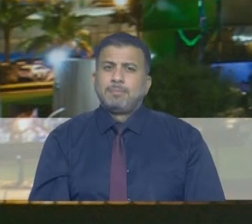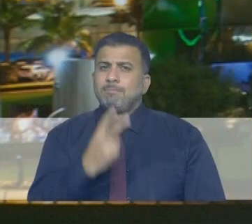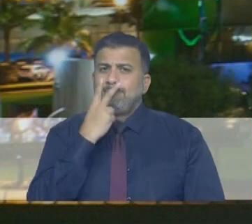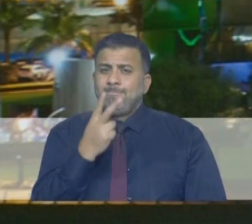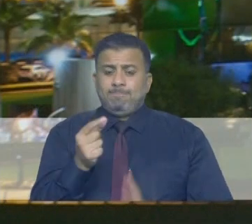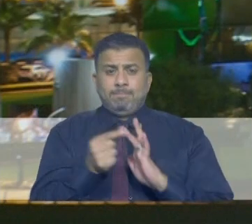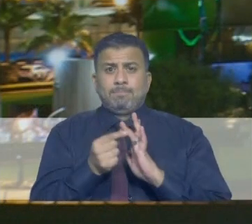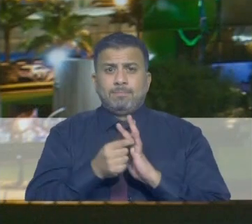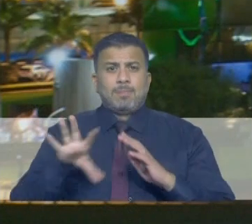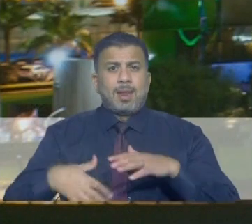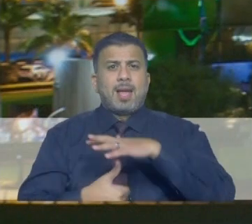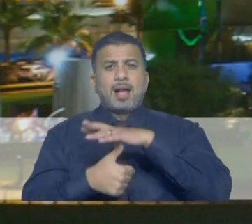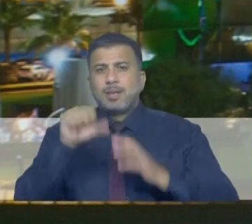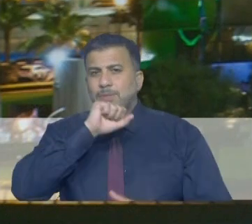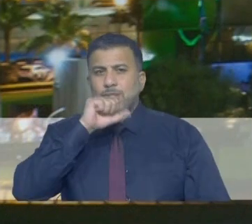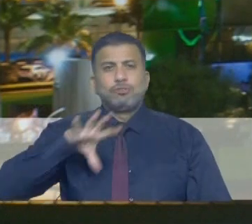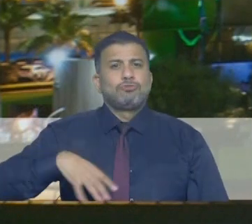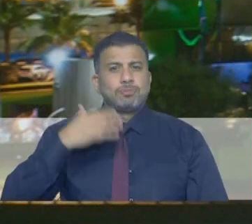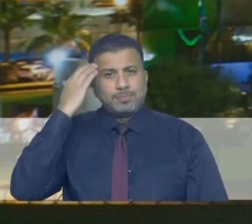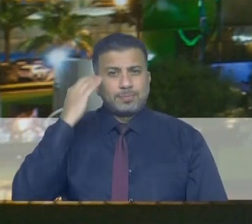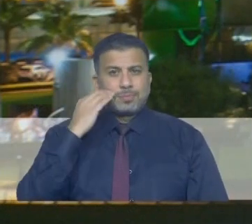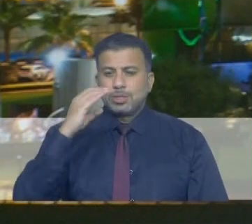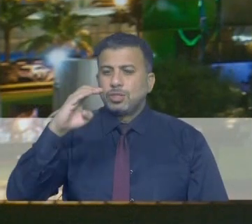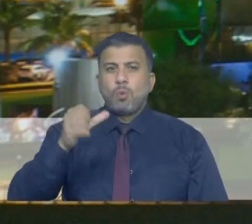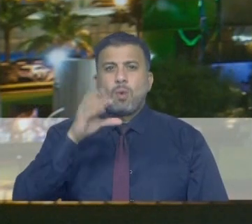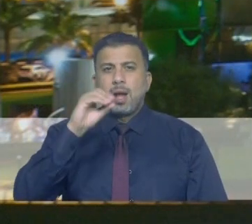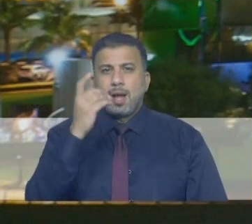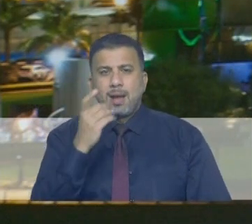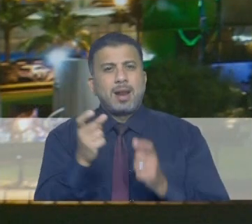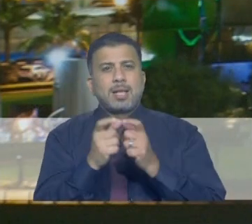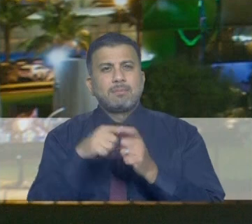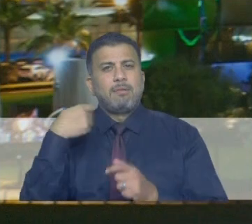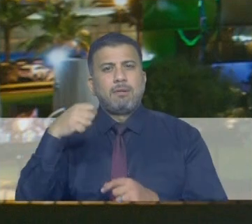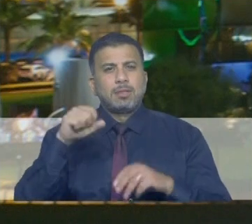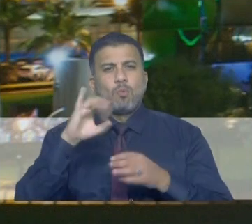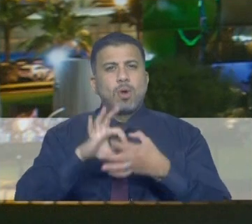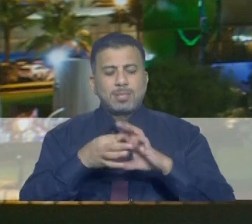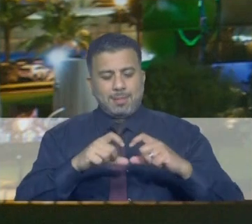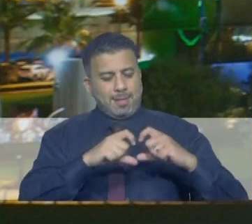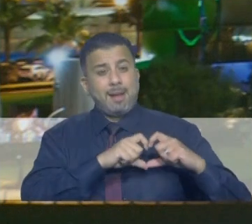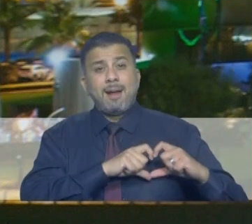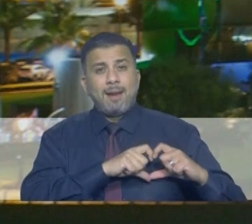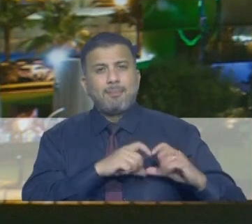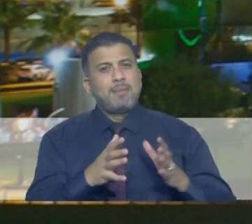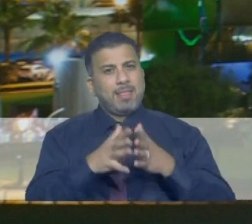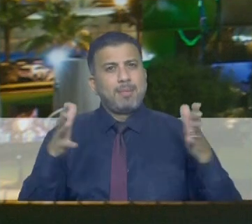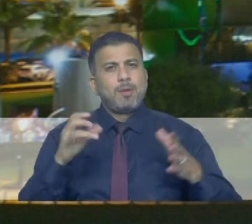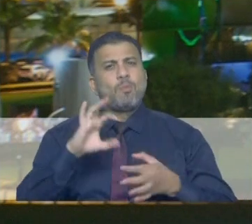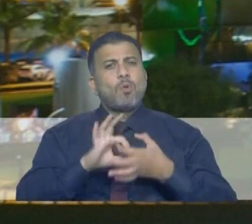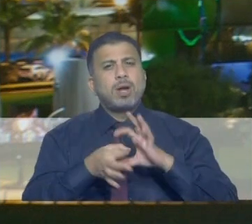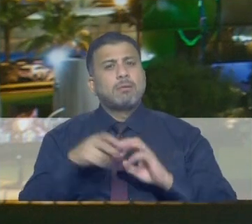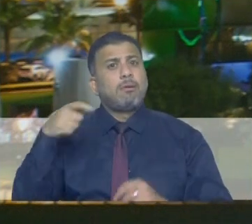شهدت قرينة صاحب السمو حاكم الشارقة سمو الشيخة جواهر بنت محمد القاسمي رئيسة مؤسسة القلب الكبيرة